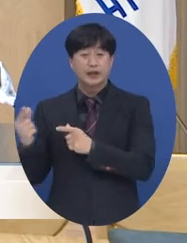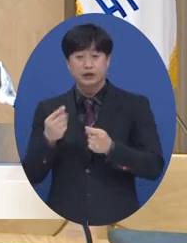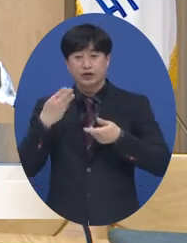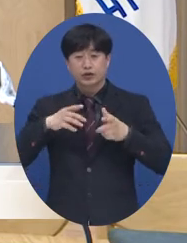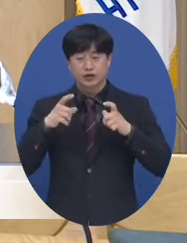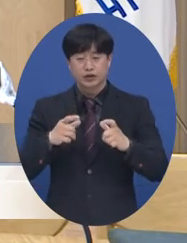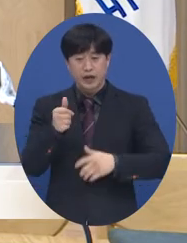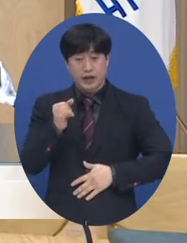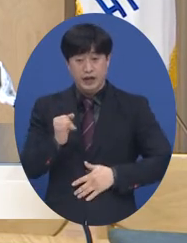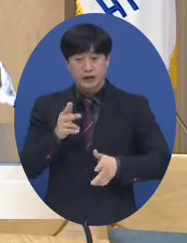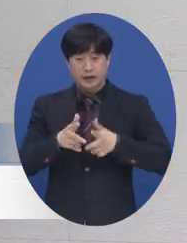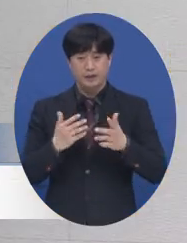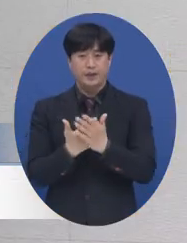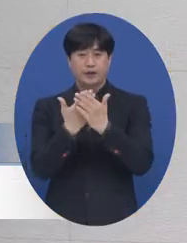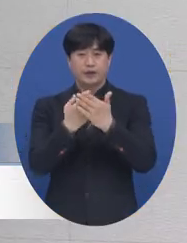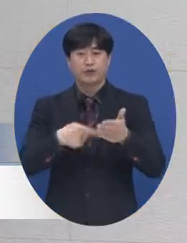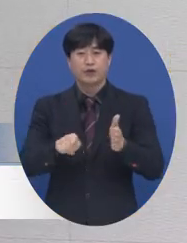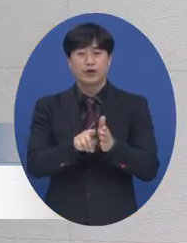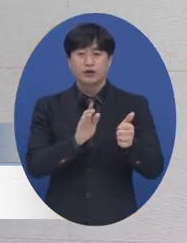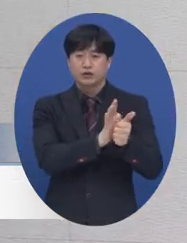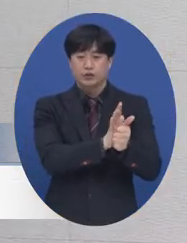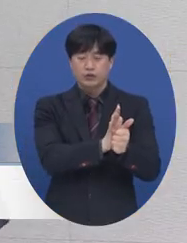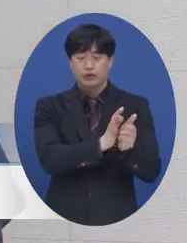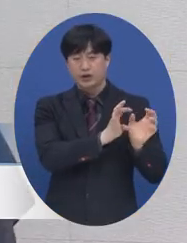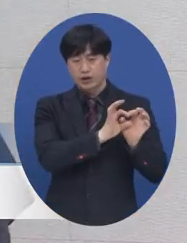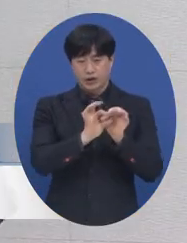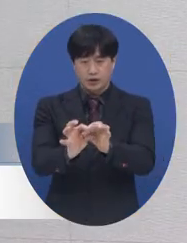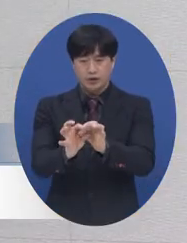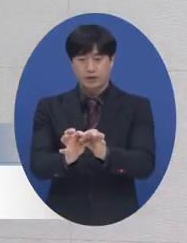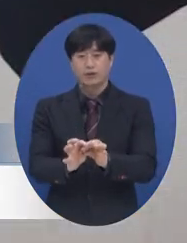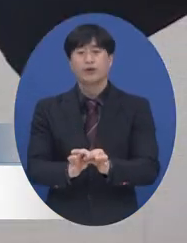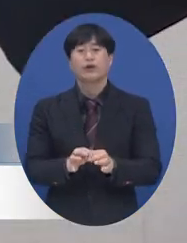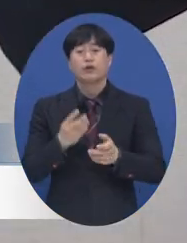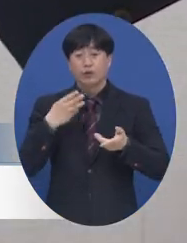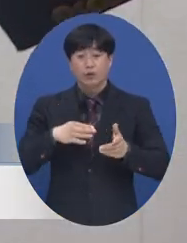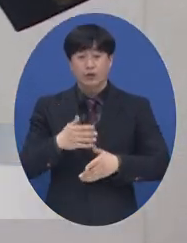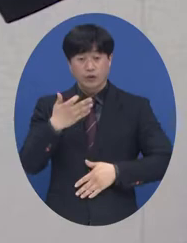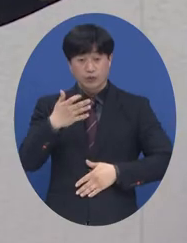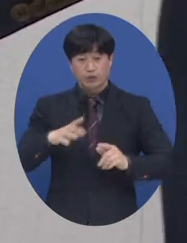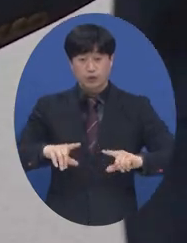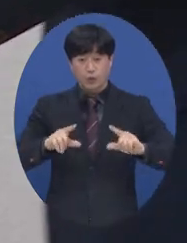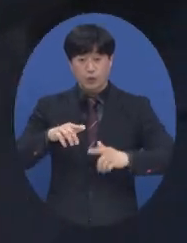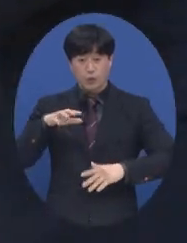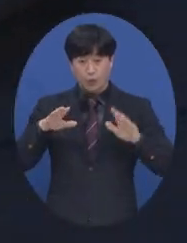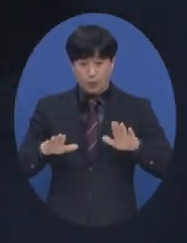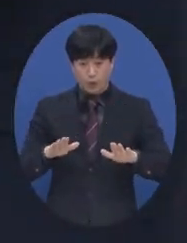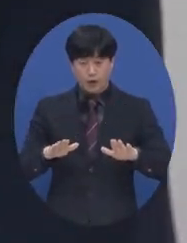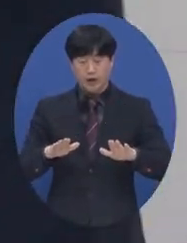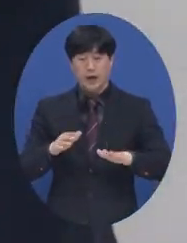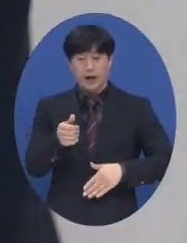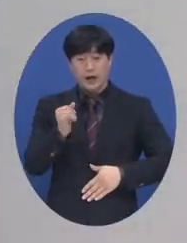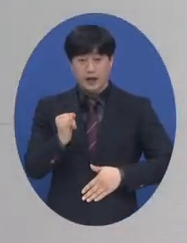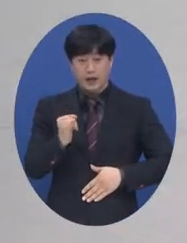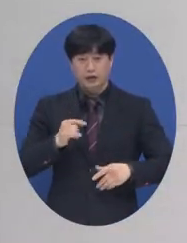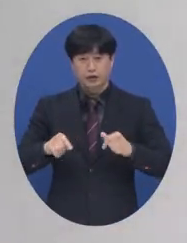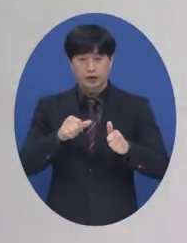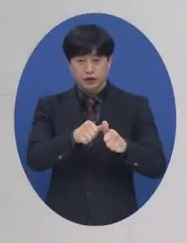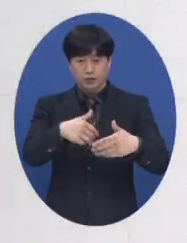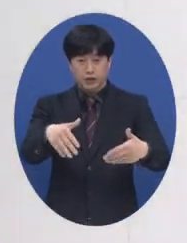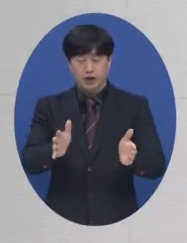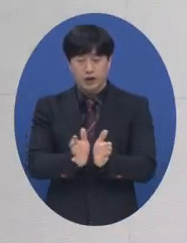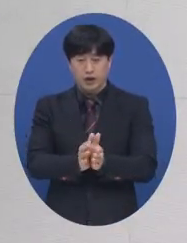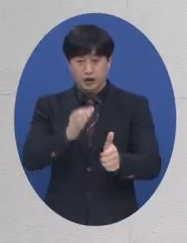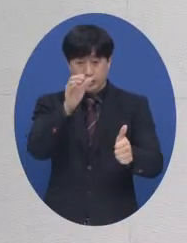경기지역 인 홈 지는 산업의 발전을 위한 지원이 이어지고 있는 가운데 경기도가 19일 오늘 인공지능 정책 자문단 위촉식과